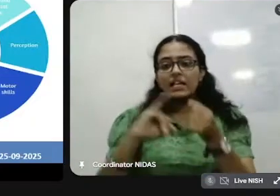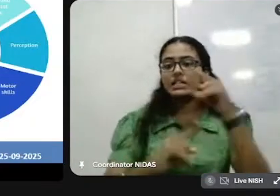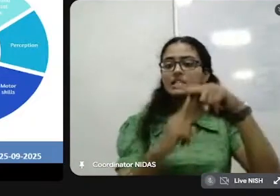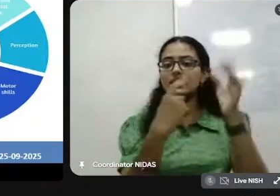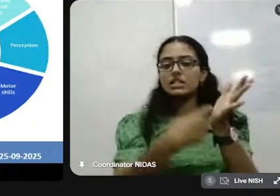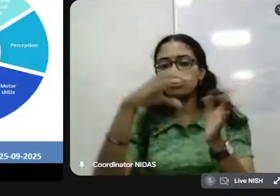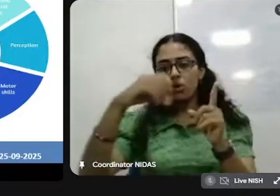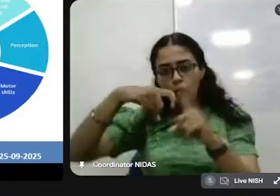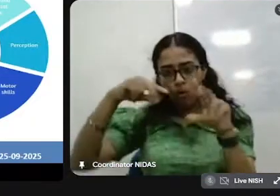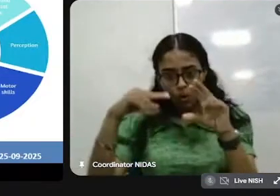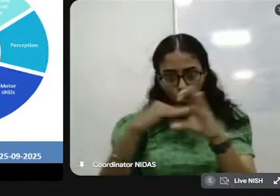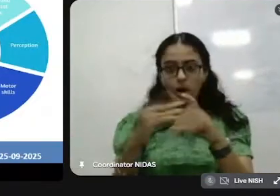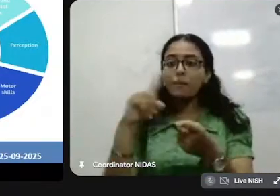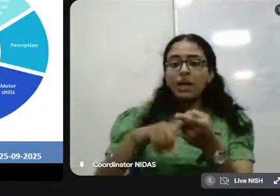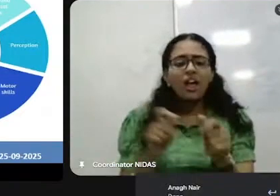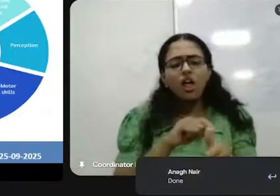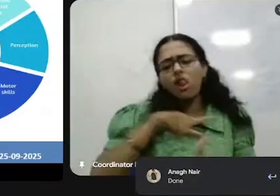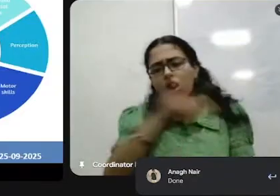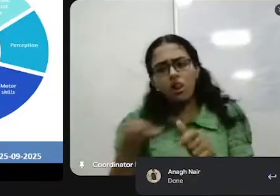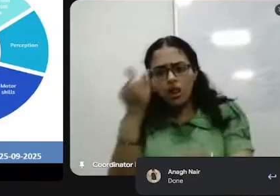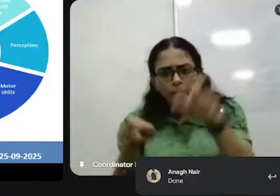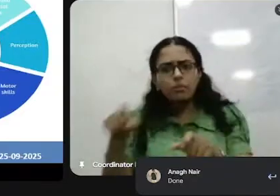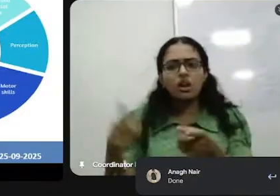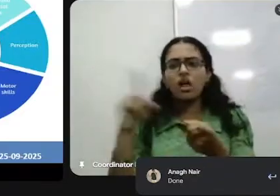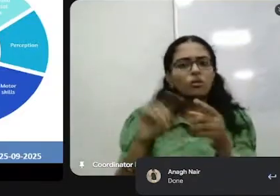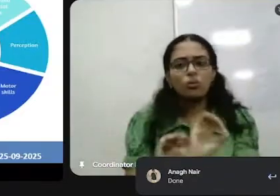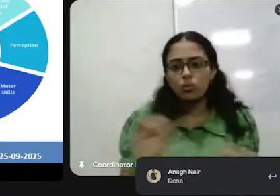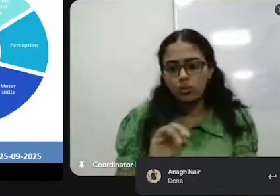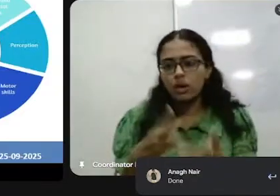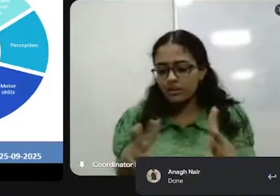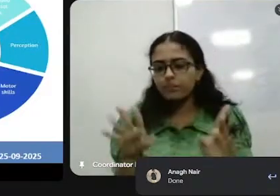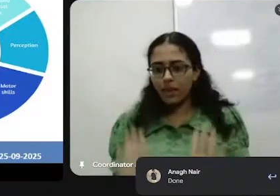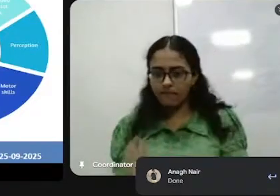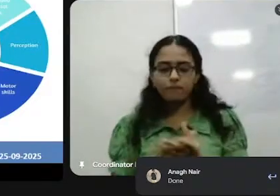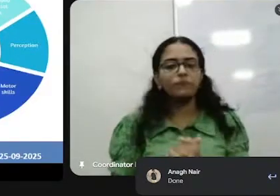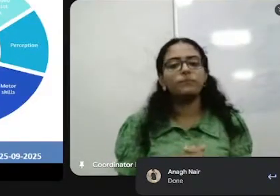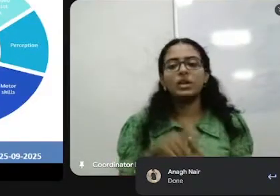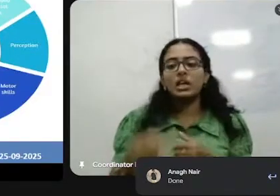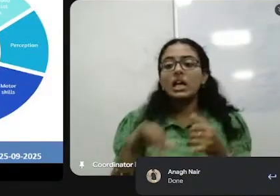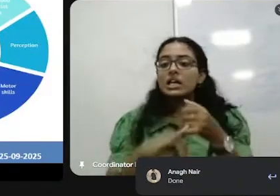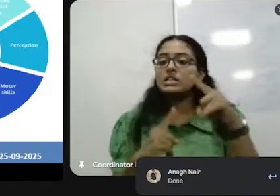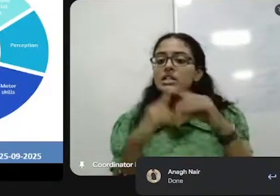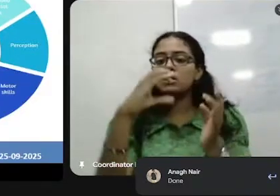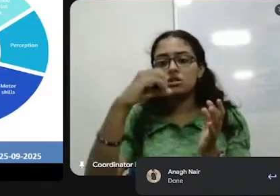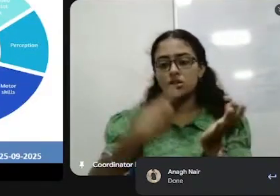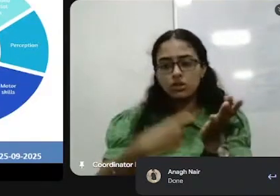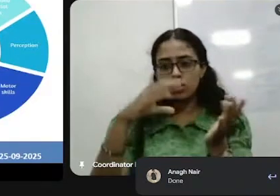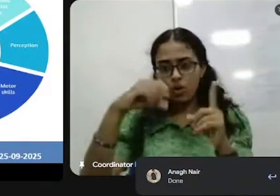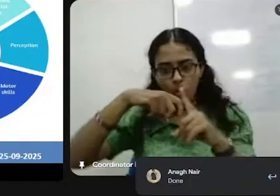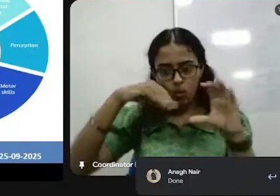പക്ഷെ ചിലർക്ക് ഇതിൻ്റെയൊക്കെ ബുദ്ധിമുട്ടുകൾ കാണാൻ സാധ്യതയുണ്ട്. ഇനി സ്ട്രോക്കിന്റെ ബുദ്ധിമുട്ട് നമ്മൾ എങ്ങനെയാണ് മനസ്സിലാക്കുന്നതെന്ന്